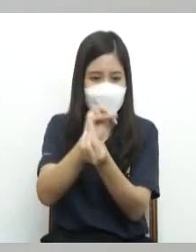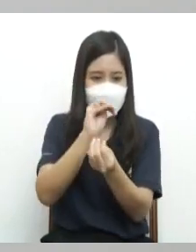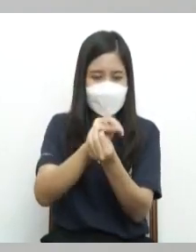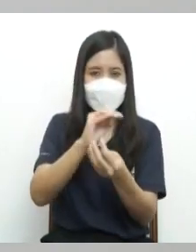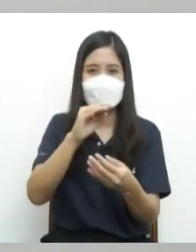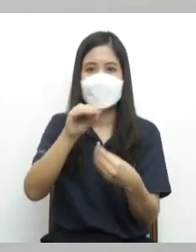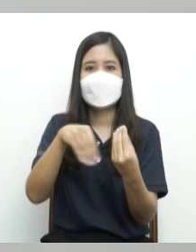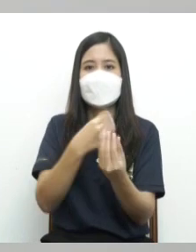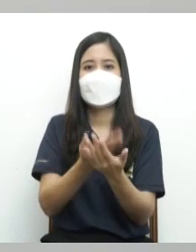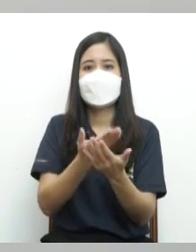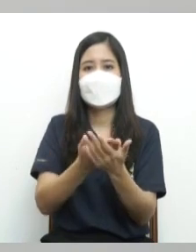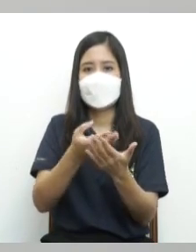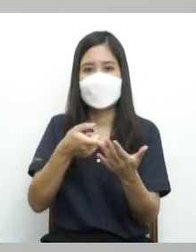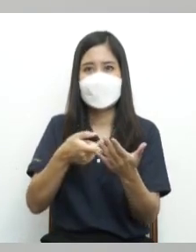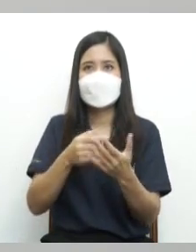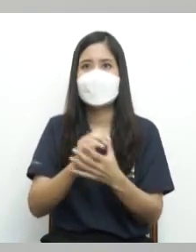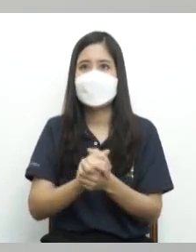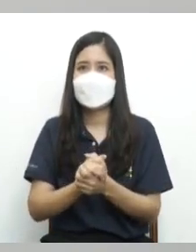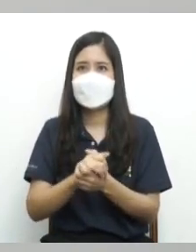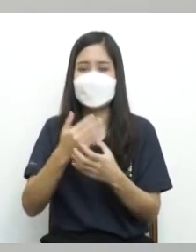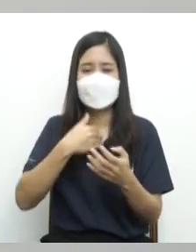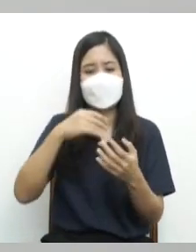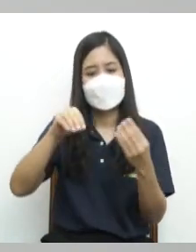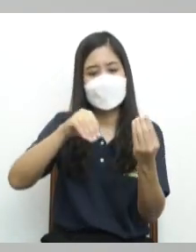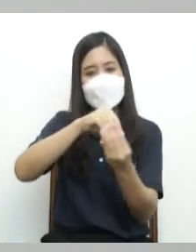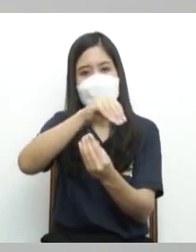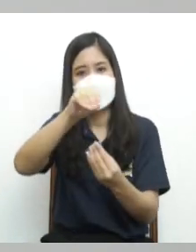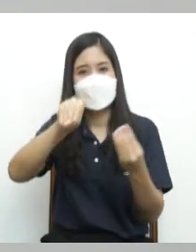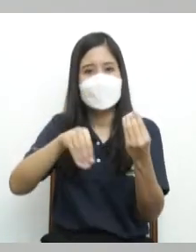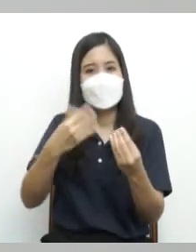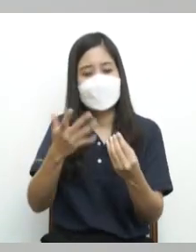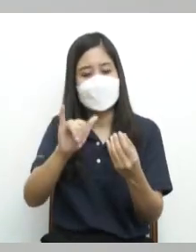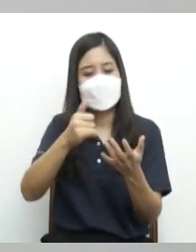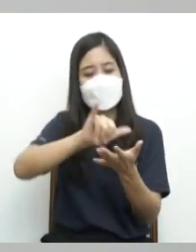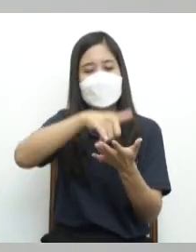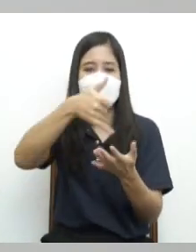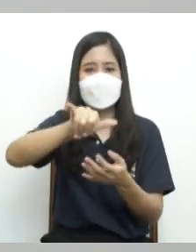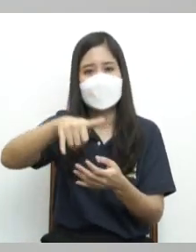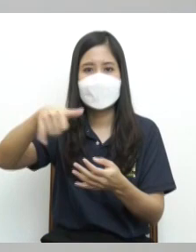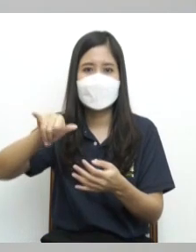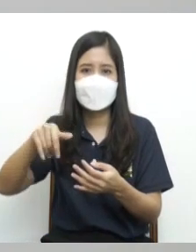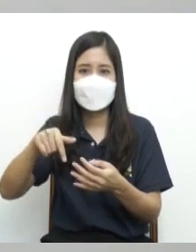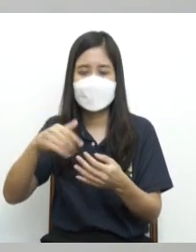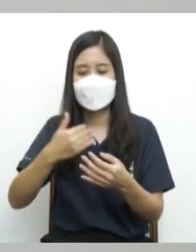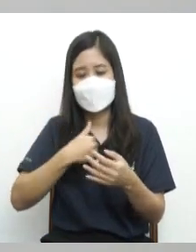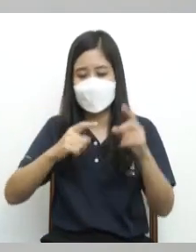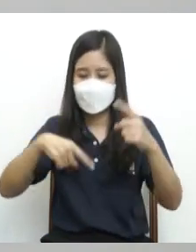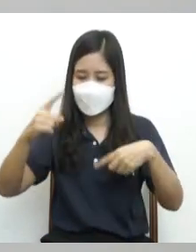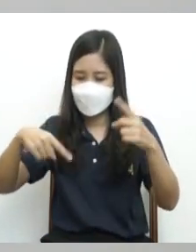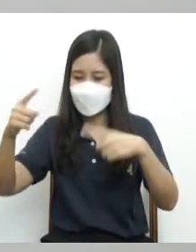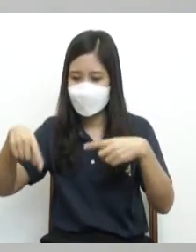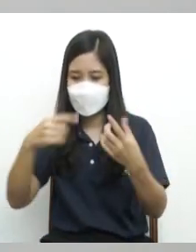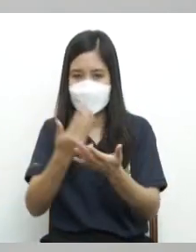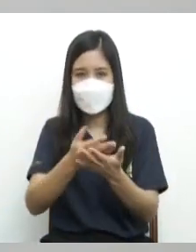ไซเคิลวันนี้มีขึ้นพรุ่งนี้ก็มีลงมันจะหมุนเวียนไปเรื่อยๆงั้นดูภาวะเศรษฐกิจดีๆนะคะซึ่งตรงนี้เนี่ยทีมกบขก็มีทีมให้คำแนะนำ